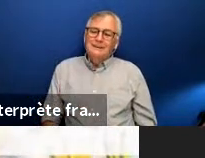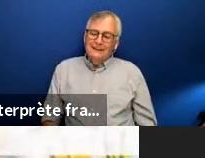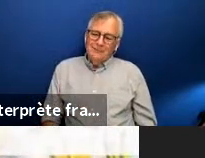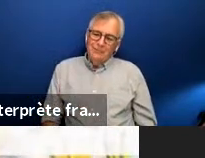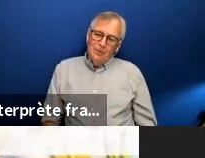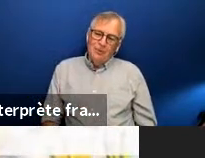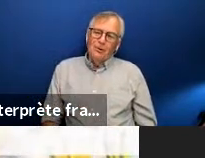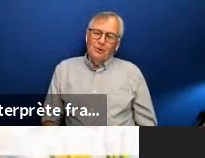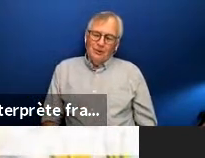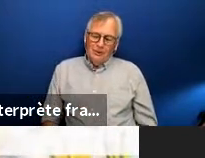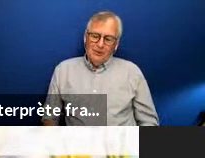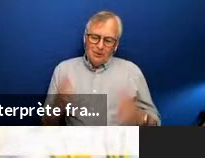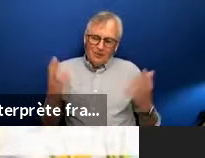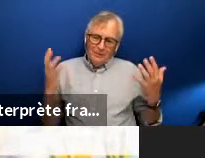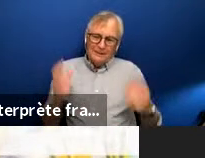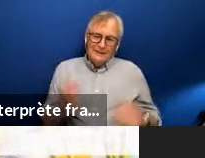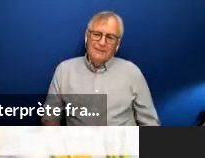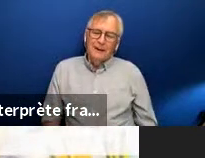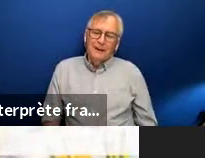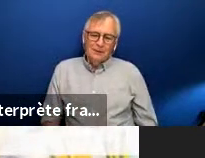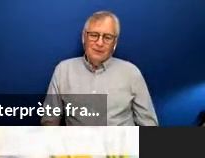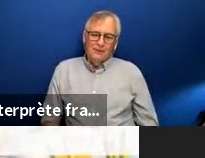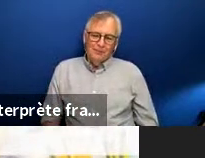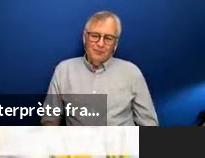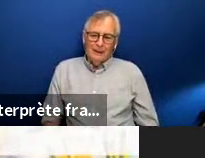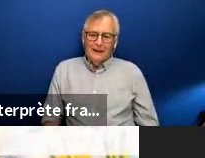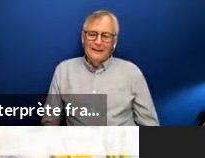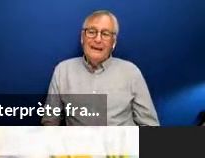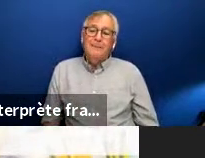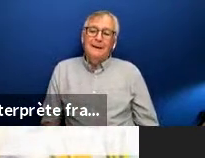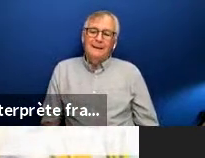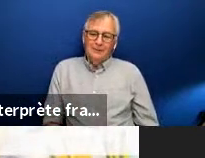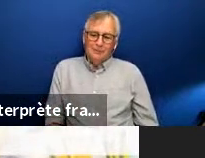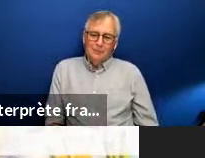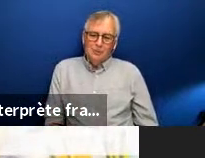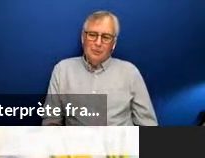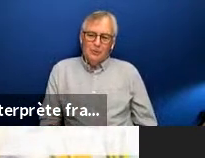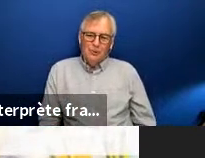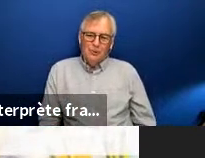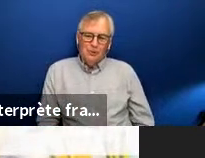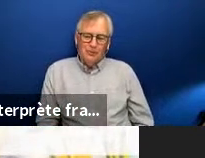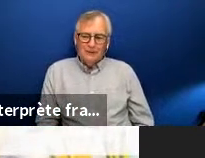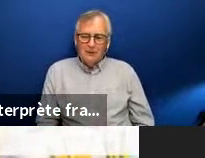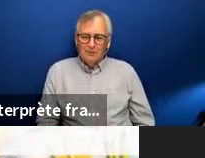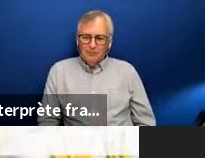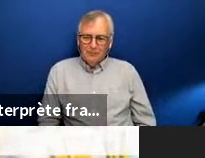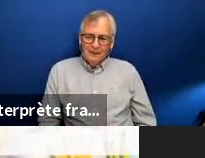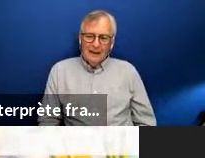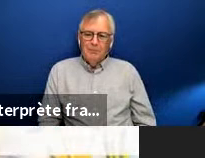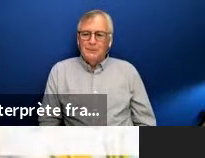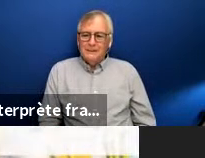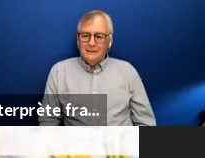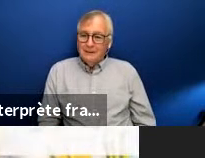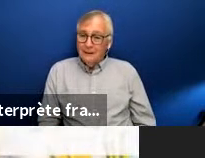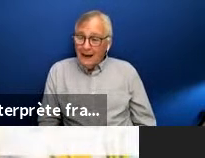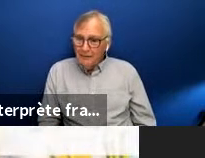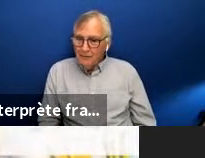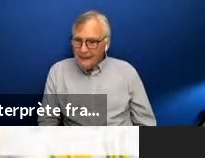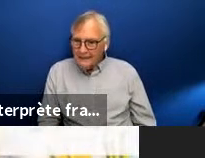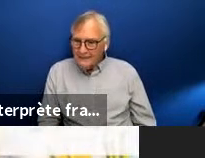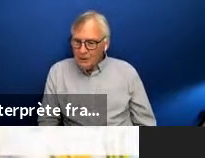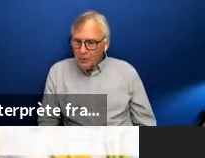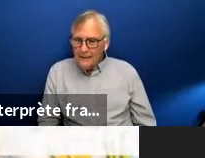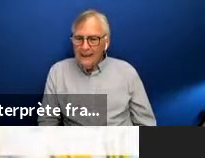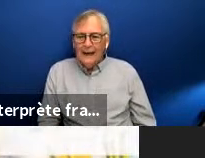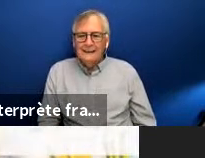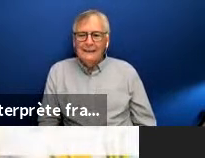chose, c'est mieux effectivement de branler les mains là, plutôt que de applaudir. Avez-vous